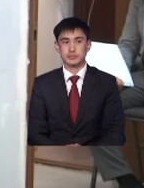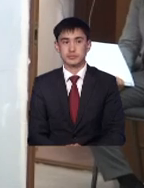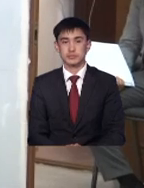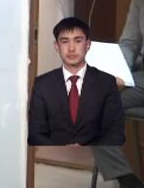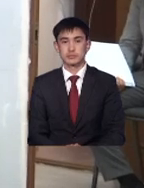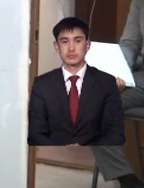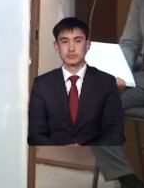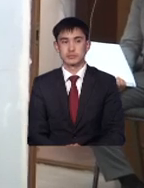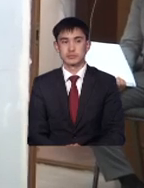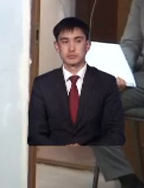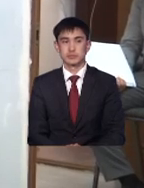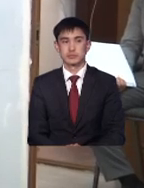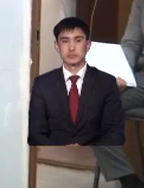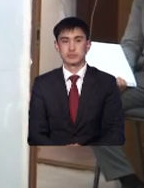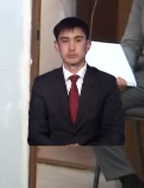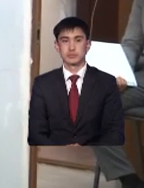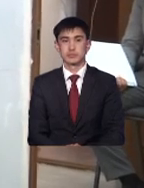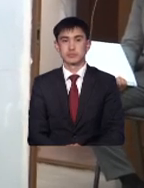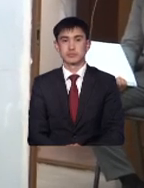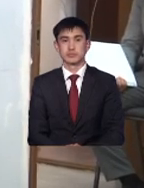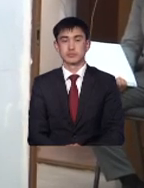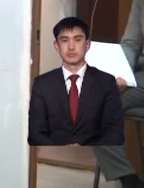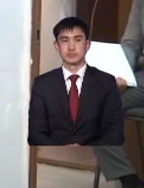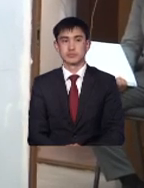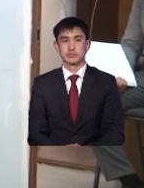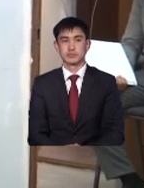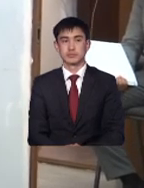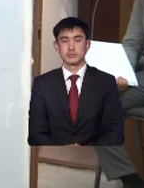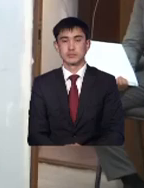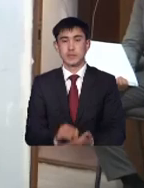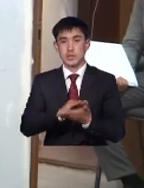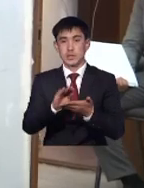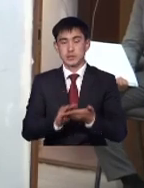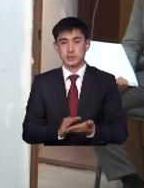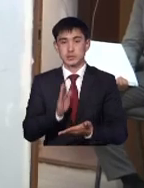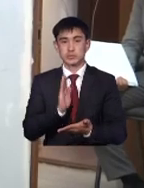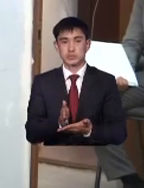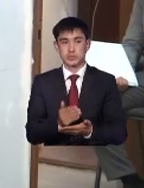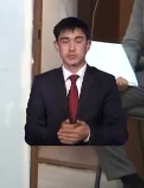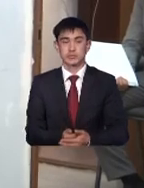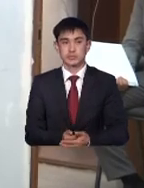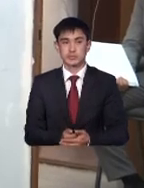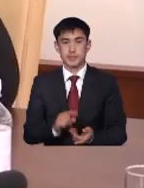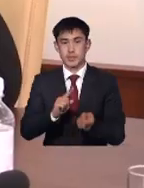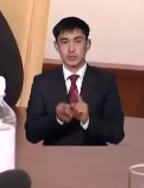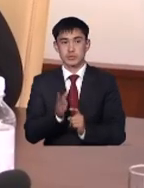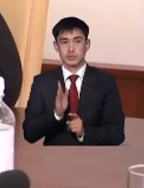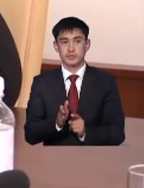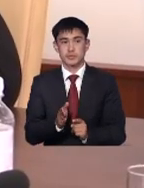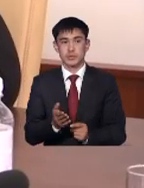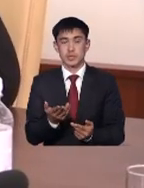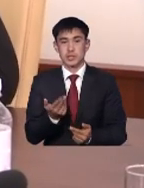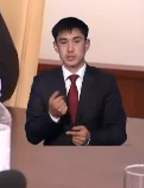Шелек ауылына есік город есік ауысты, есік қаласын бізге ауысты. Жақсы, онда жол